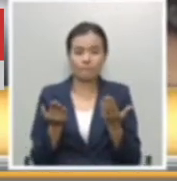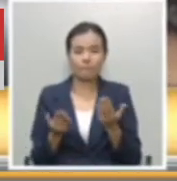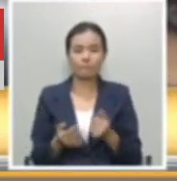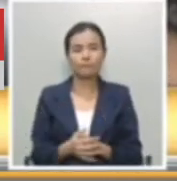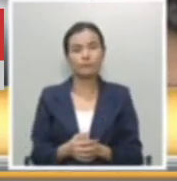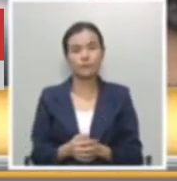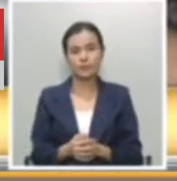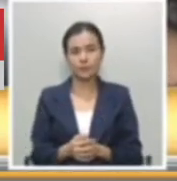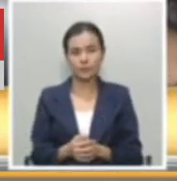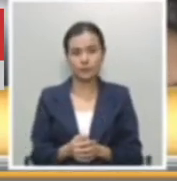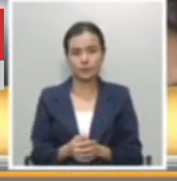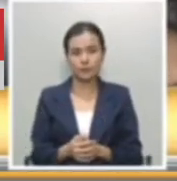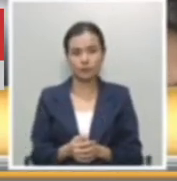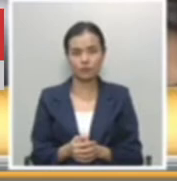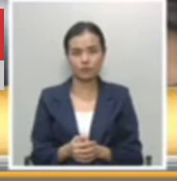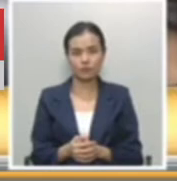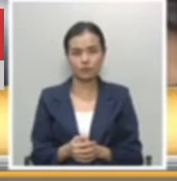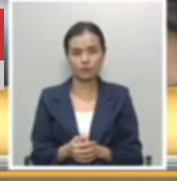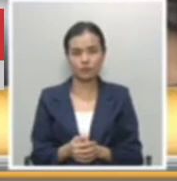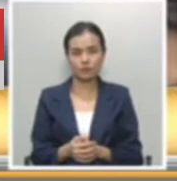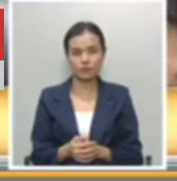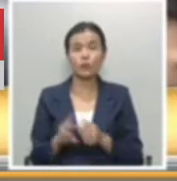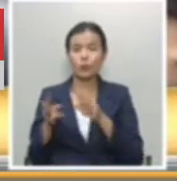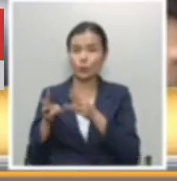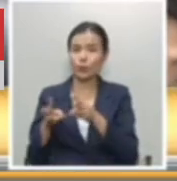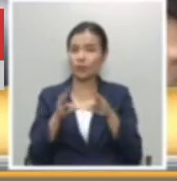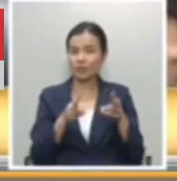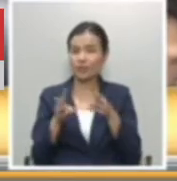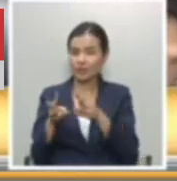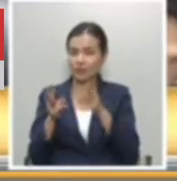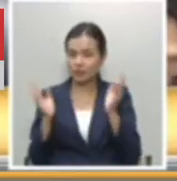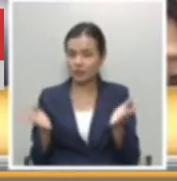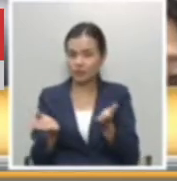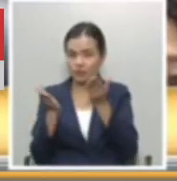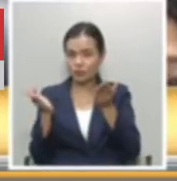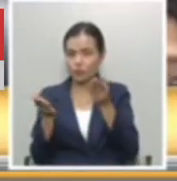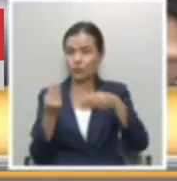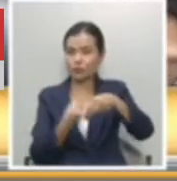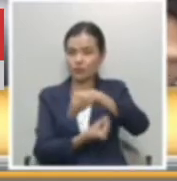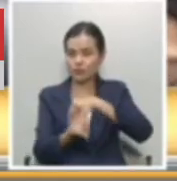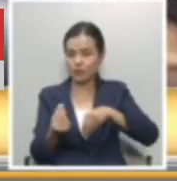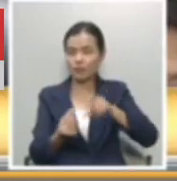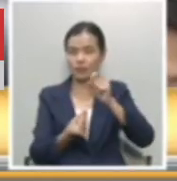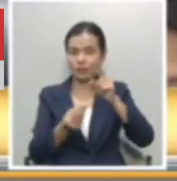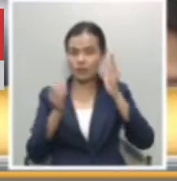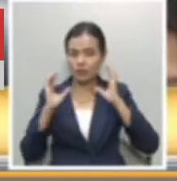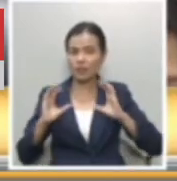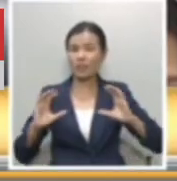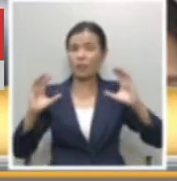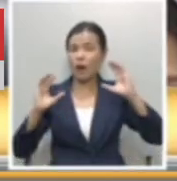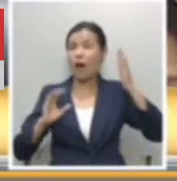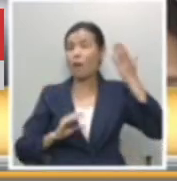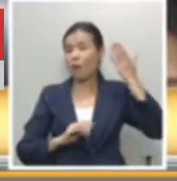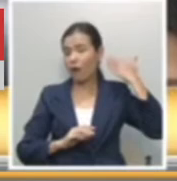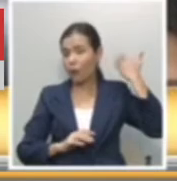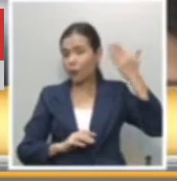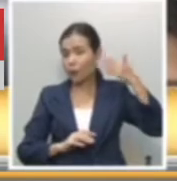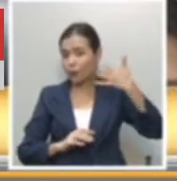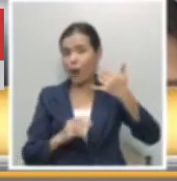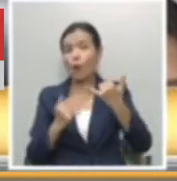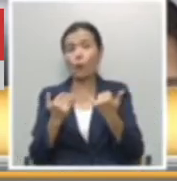ครับวิธีในการกระตุ้นเศรษฐกิจของรัฐบาลที่ผ่านมาจนกระทั่งถึงวัน